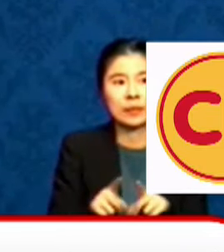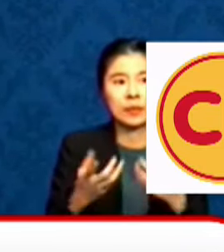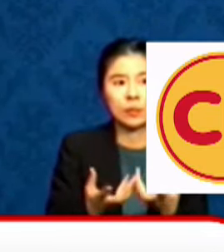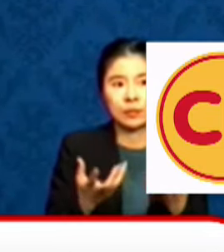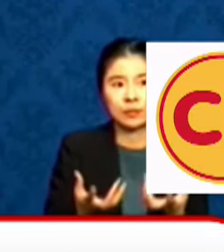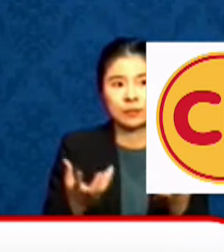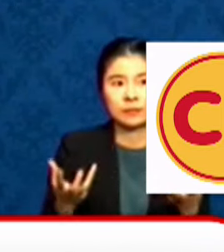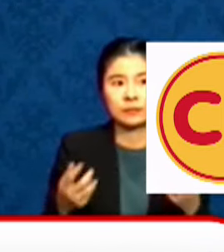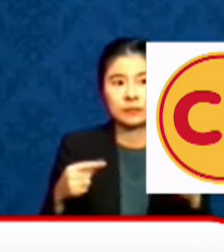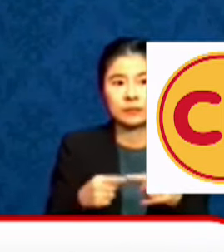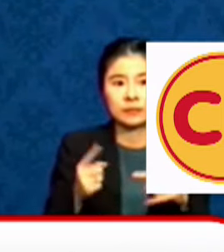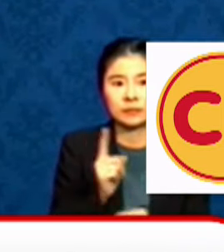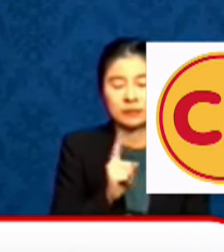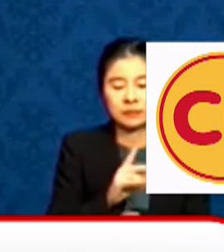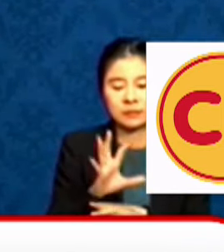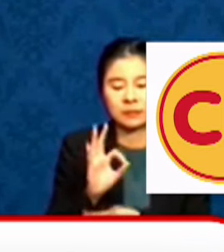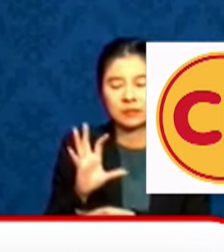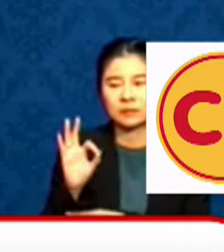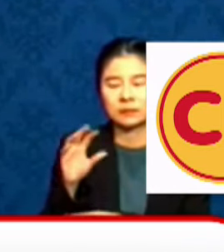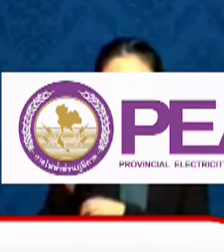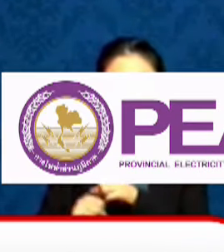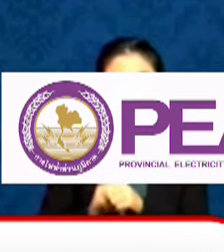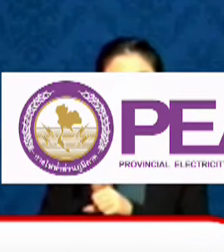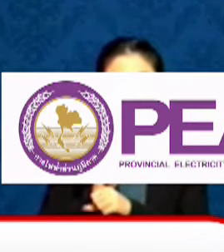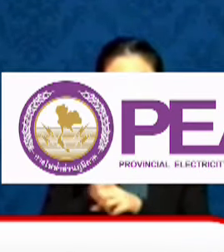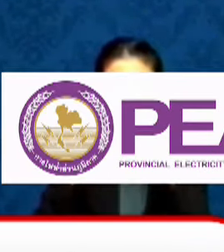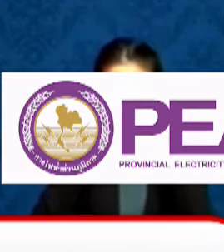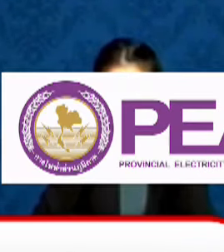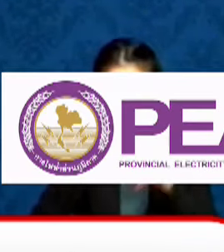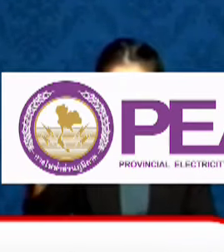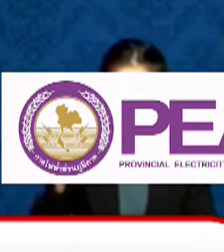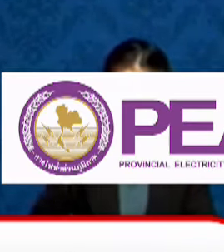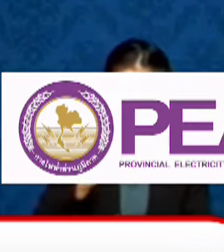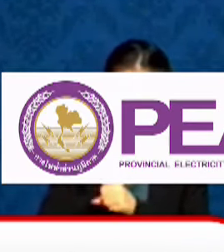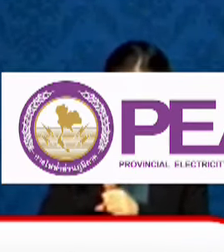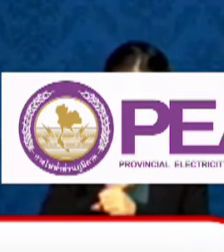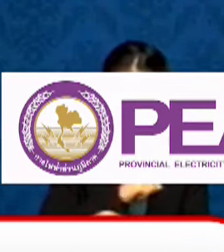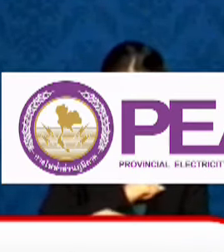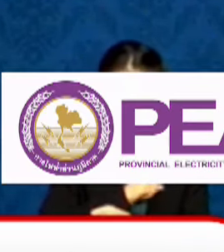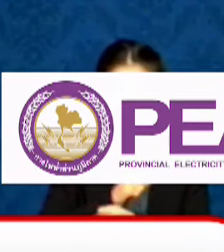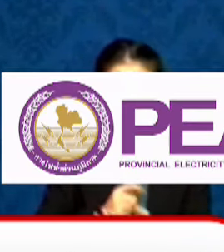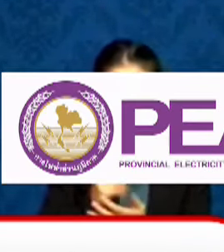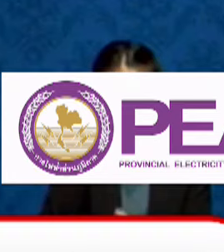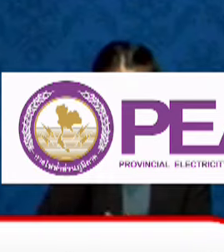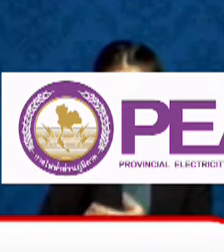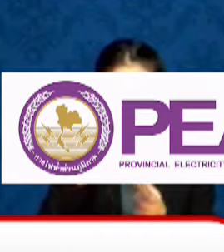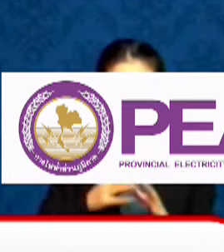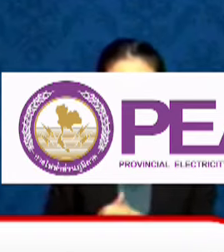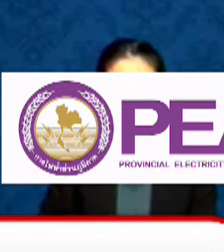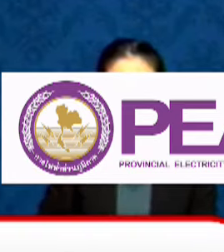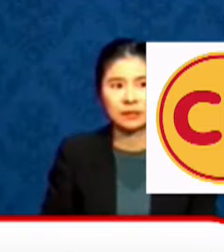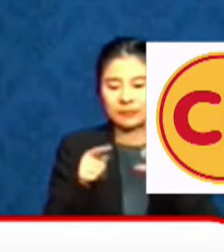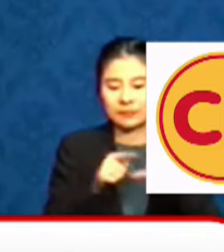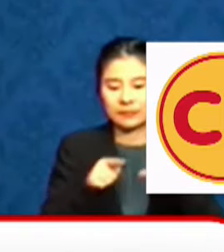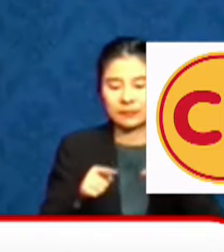งสิทธิ์นี่มันเป็น99ปีนะครับท่านนายกสั่งให้ทำผมเองผมก็โอเคนะครับทราบอยู่แล้วก็กำลังศึกษ